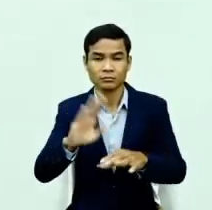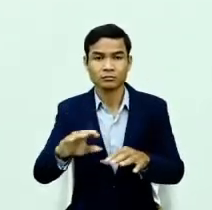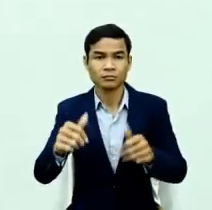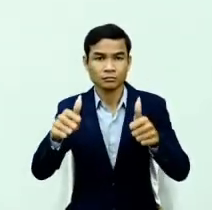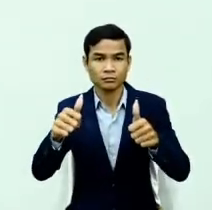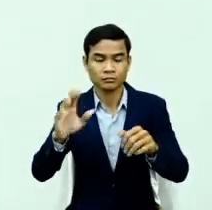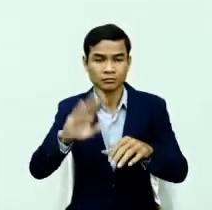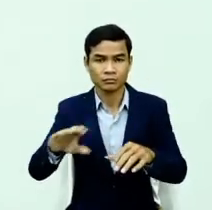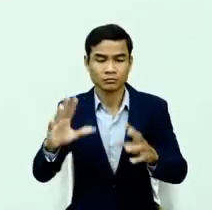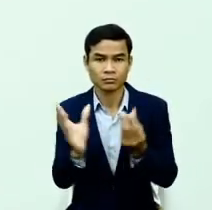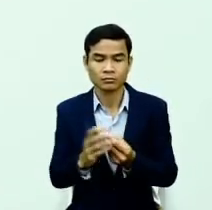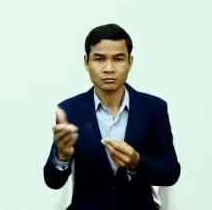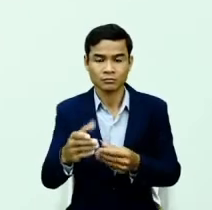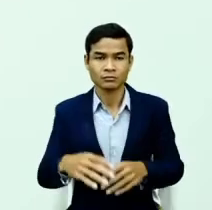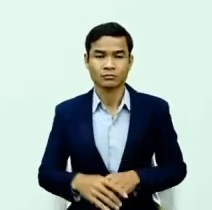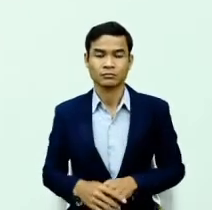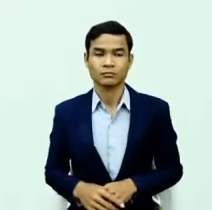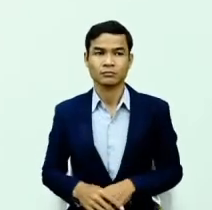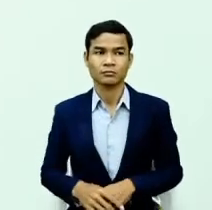lăng nè.